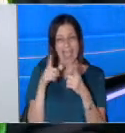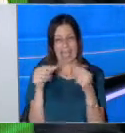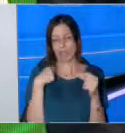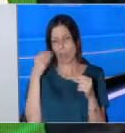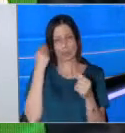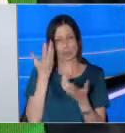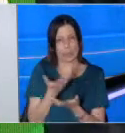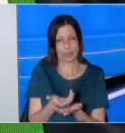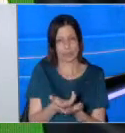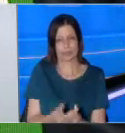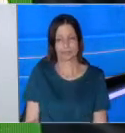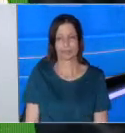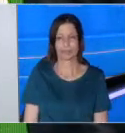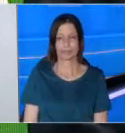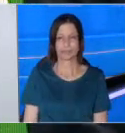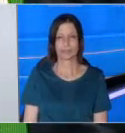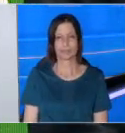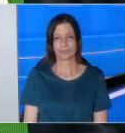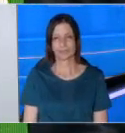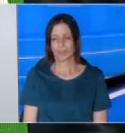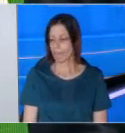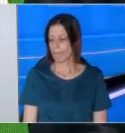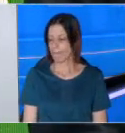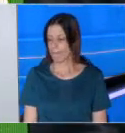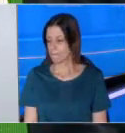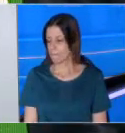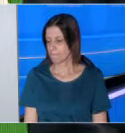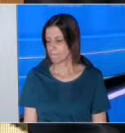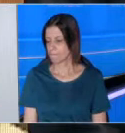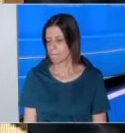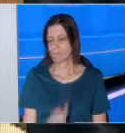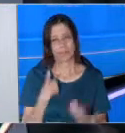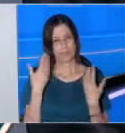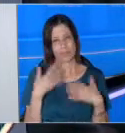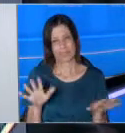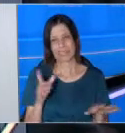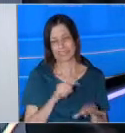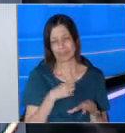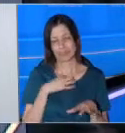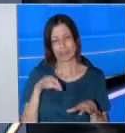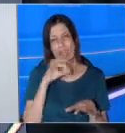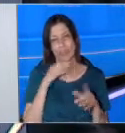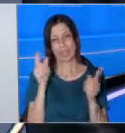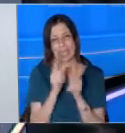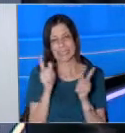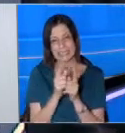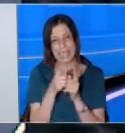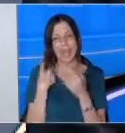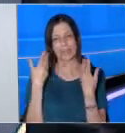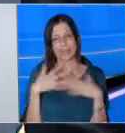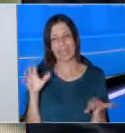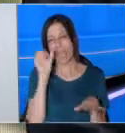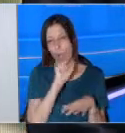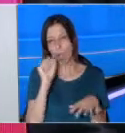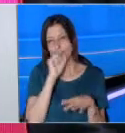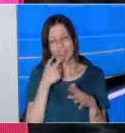זוכר כמותו. כן. יגאל, אתה יודע, אני לא נוותר לך, הזמן שלנו מאוד קצר, אבל לא נוותר לך בכל זאת על האירוויזיון, כי